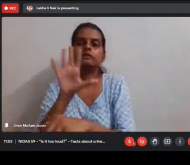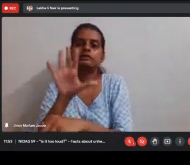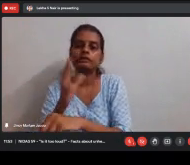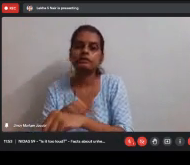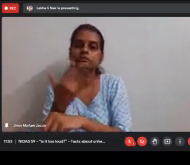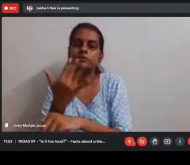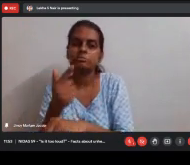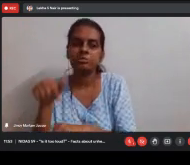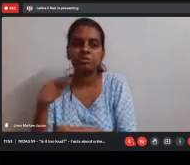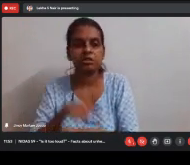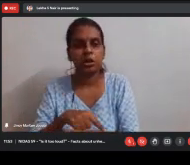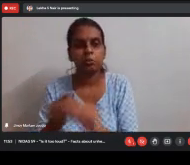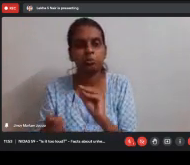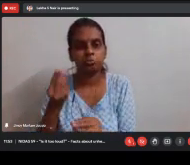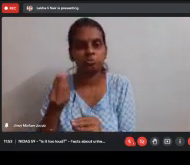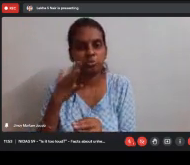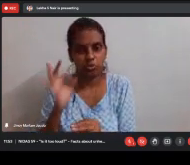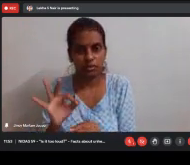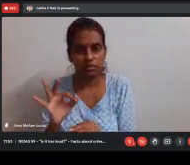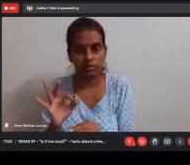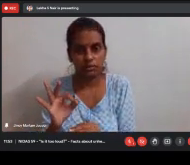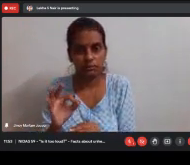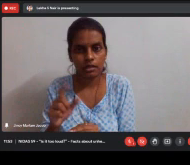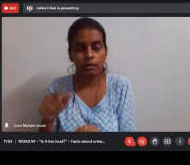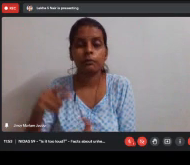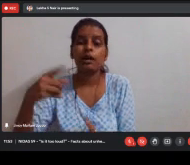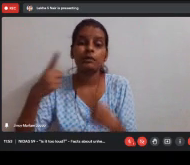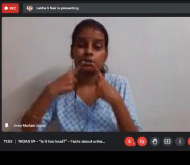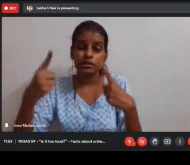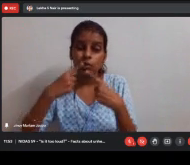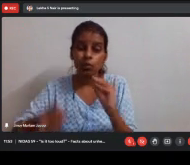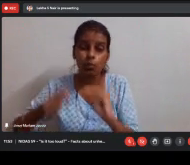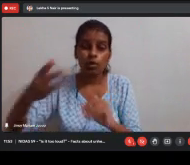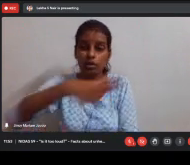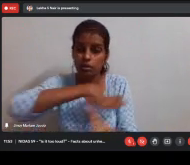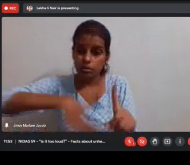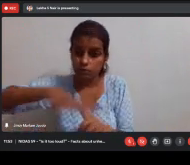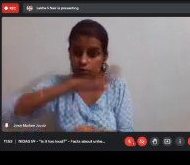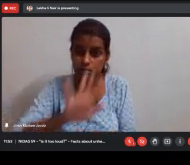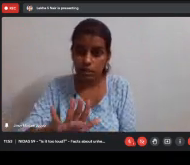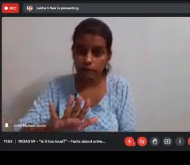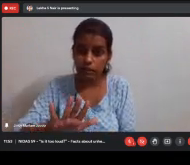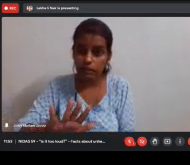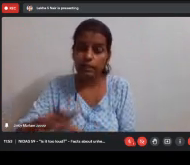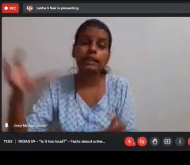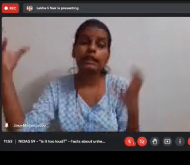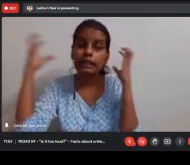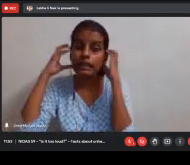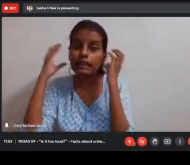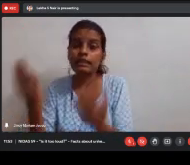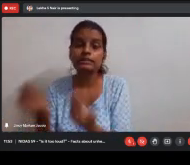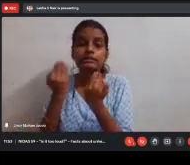ഒരു 5 മിനിറ്റ് ഞാനിത് ഊരി വയ്ക്കാം എന്ന് വെച്ച് മാറ്റി വെച്ച് കഴിഞ്ഞാൽ നമ്മൾ നേരത്തെ കണ്ടു ഒരു 100 decibel മുകളിലെ ശബ്ദമാണ് നമ്മൾ